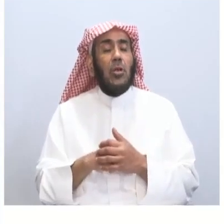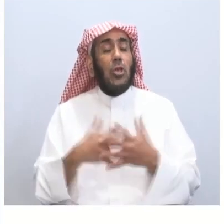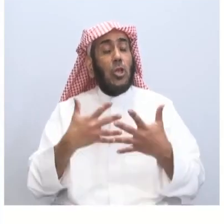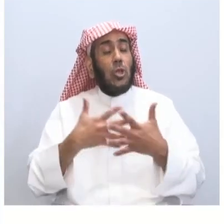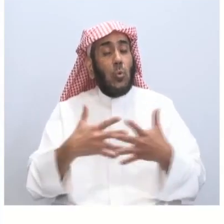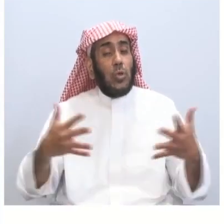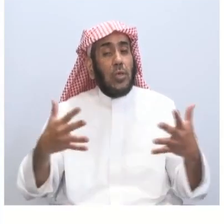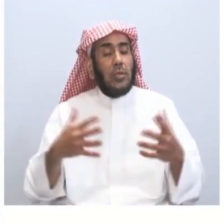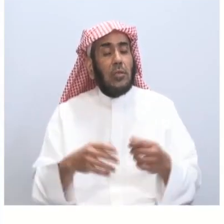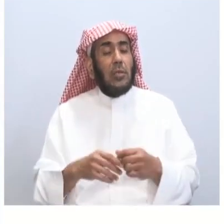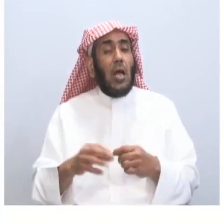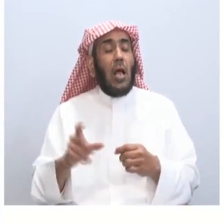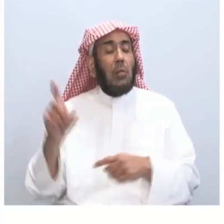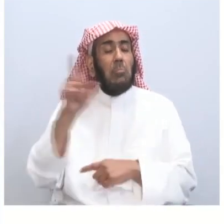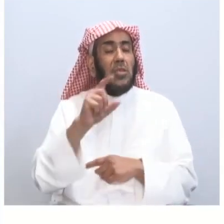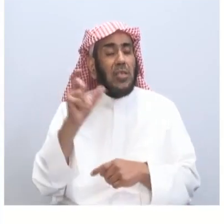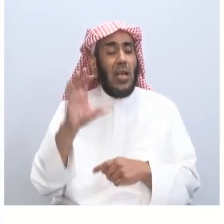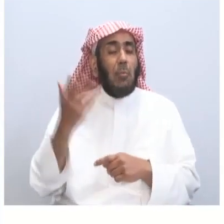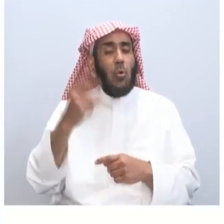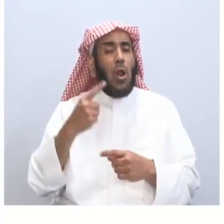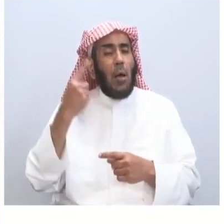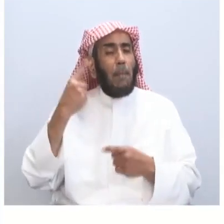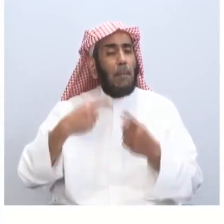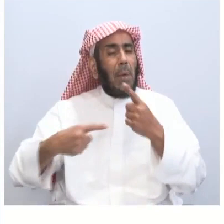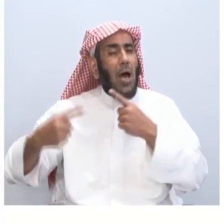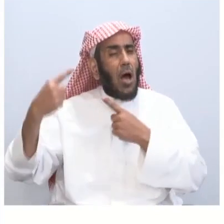توسعه المسجد النبوي على مر